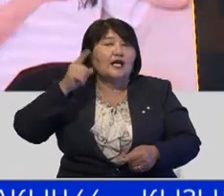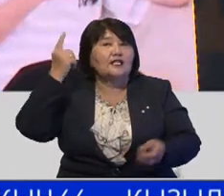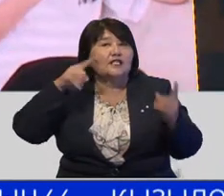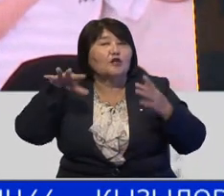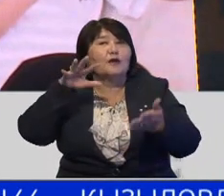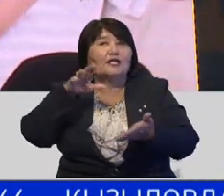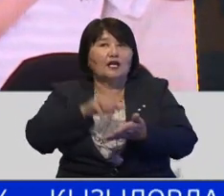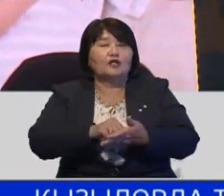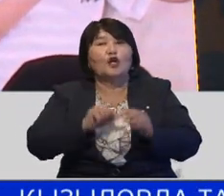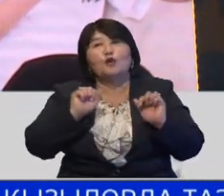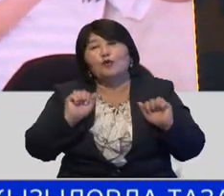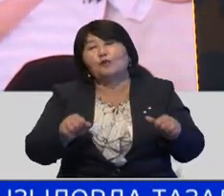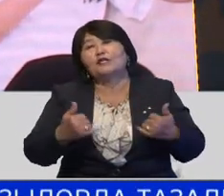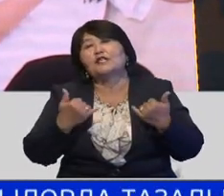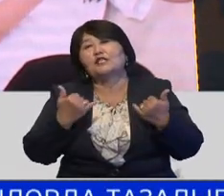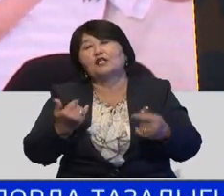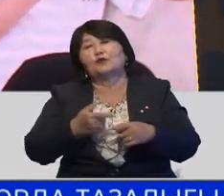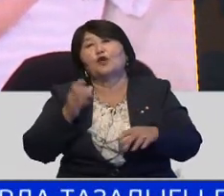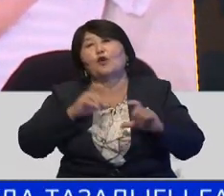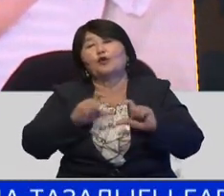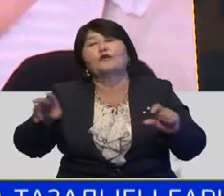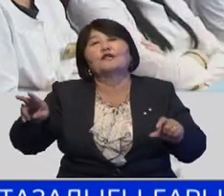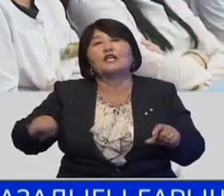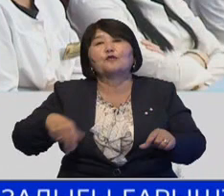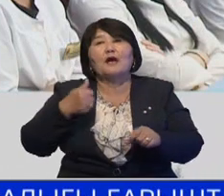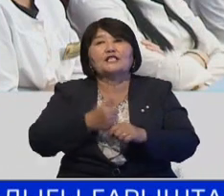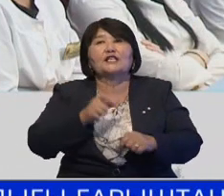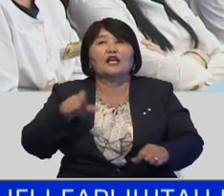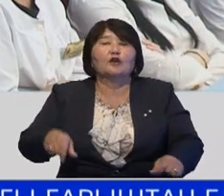шығармашылықпен айналысуға мүмкіндік жасау, дейді университет басшылығы.